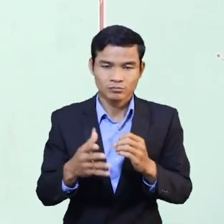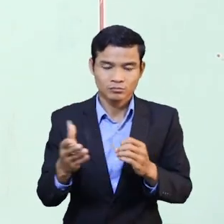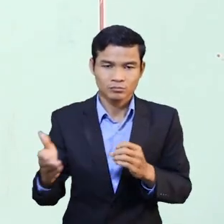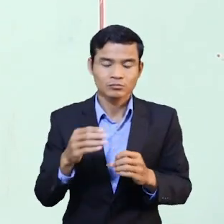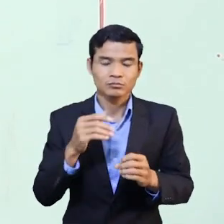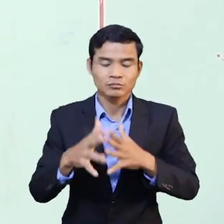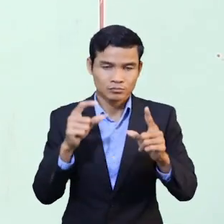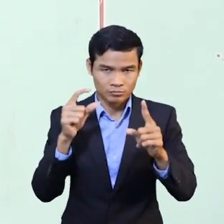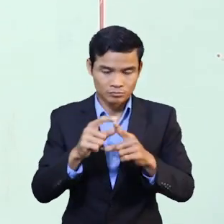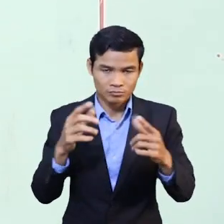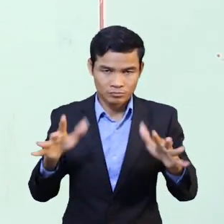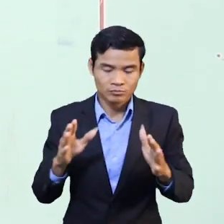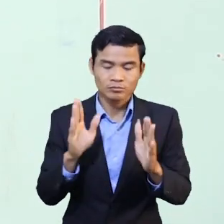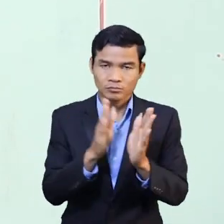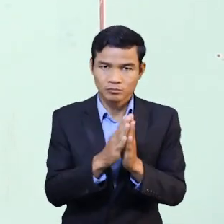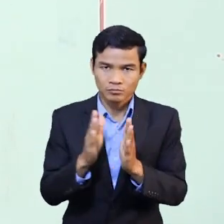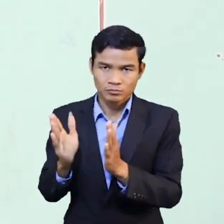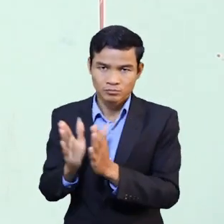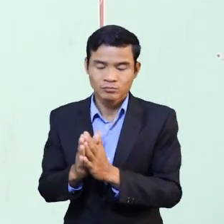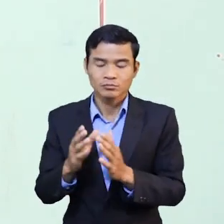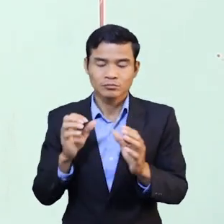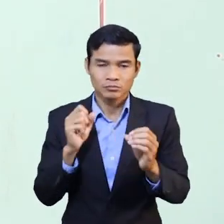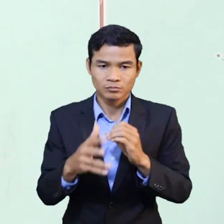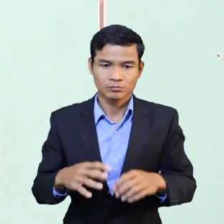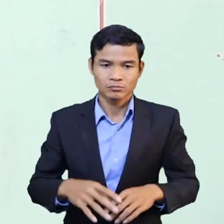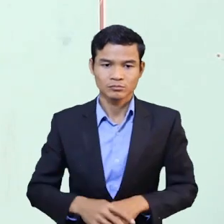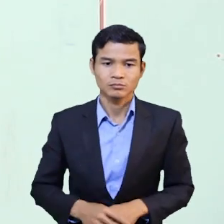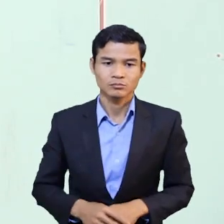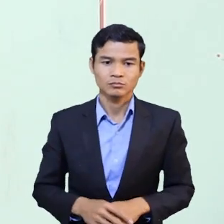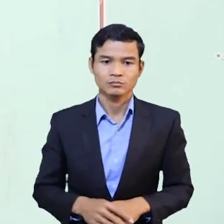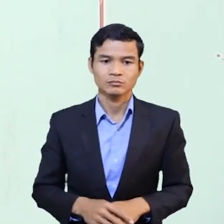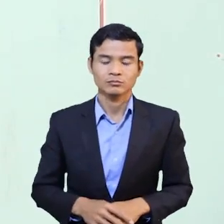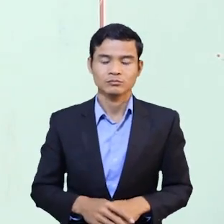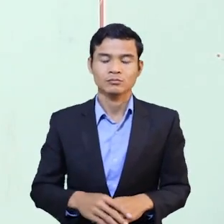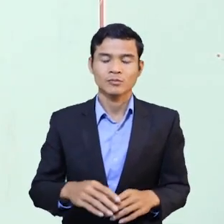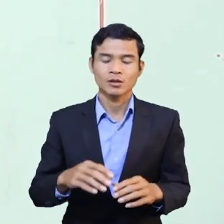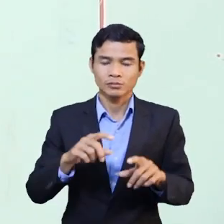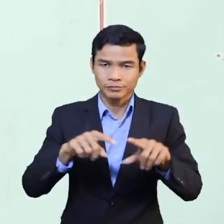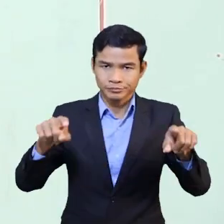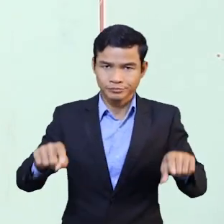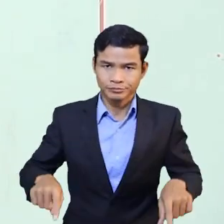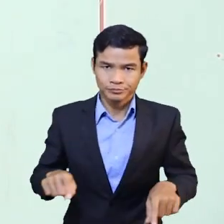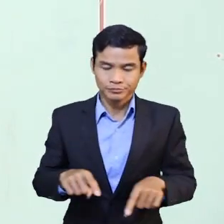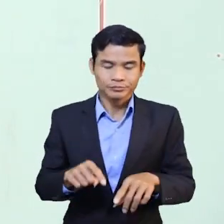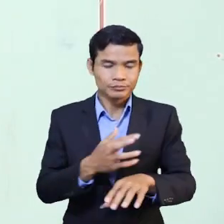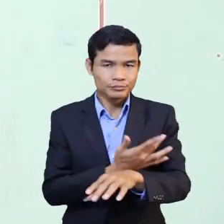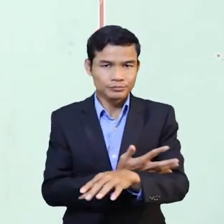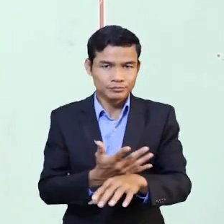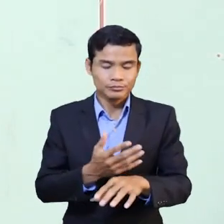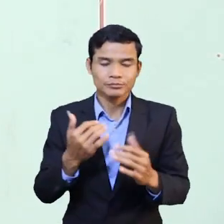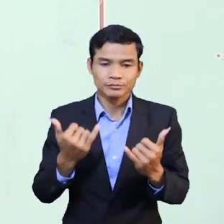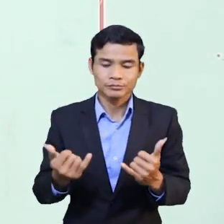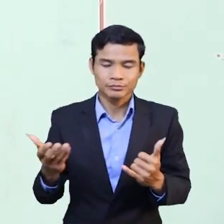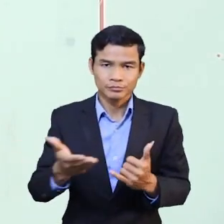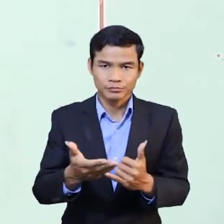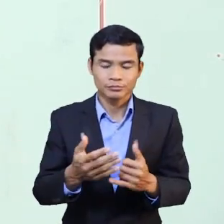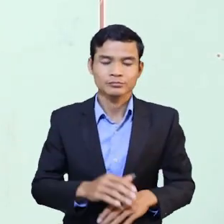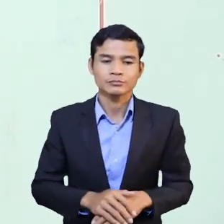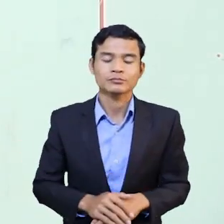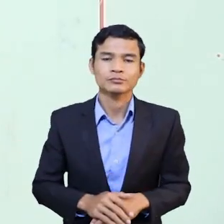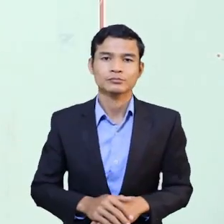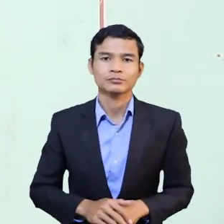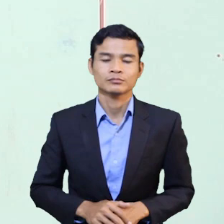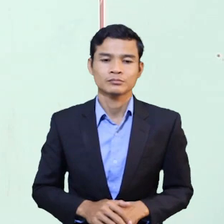pí hết dương tẹt đai chập đám con chấm cả chà ấy là con tặng ọc nè chà